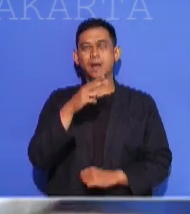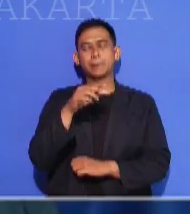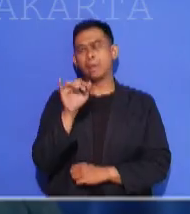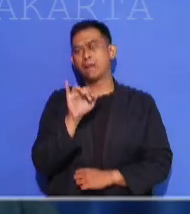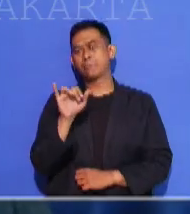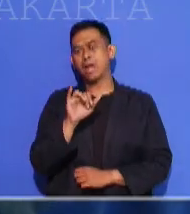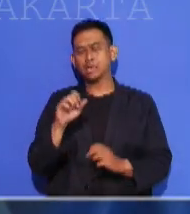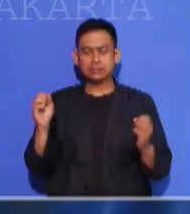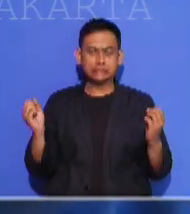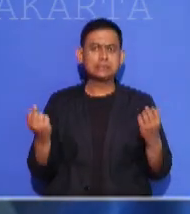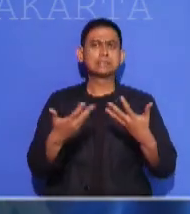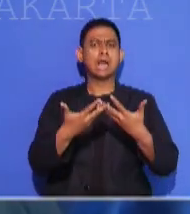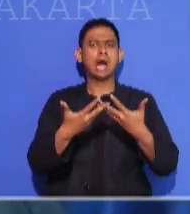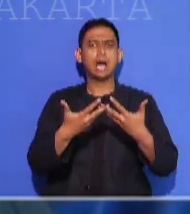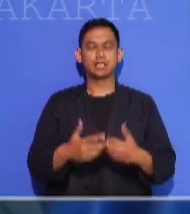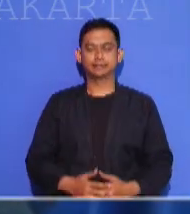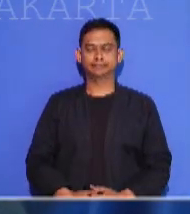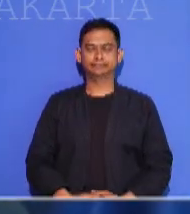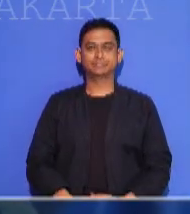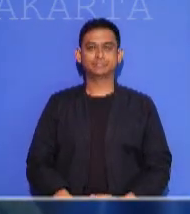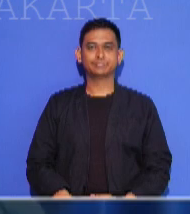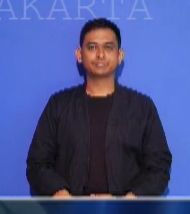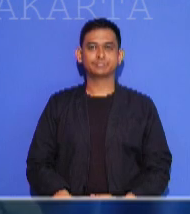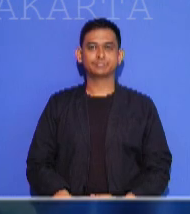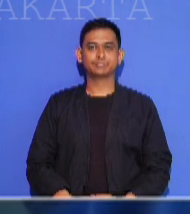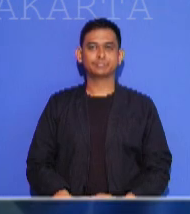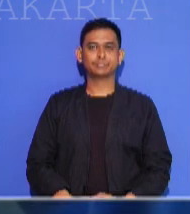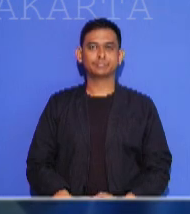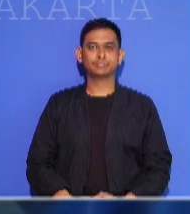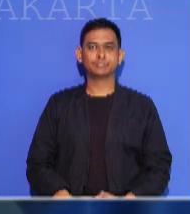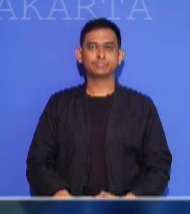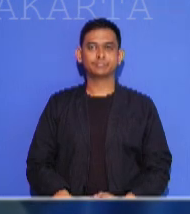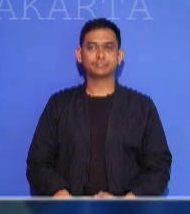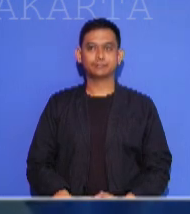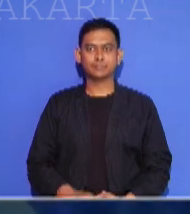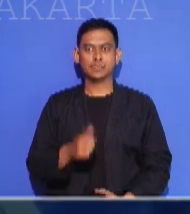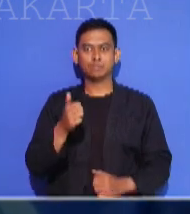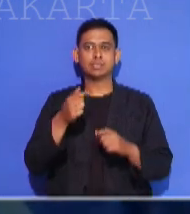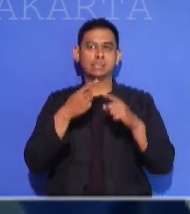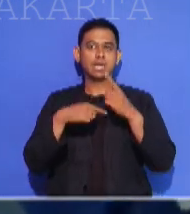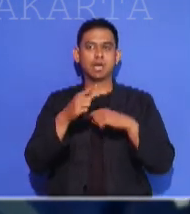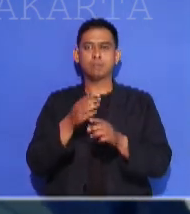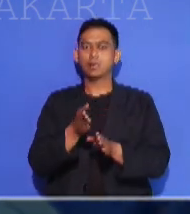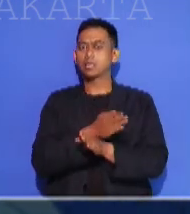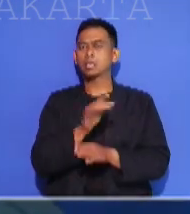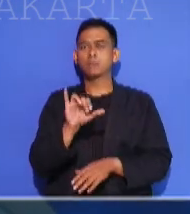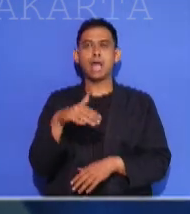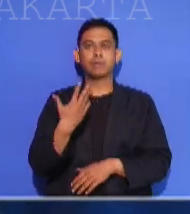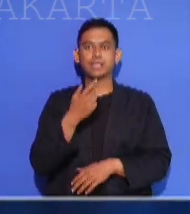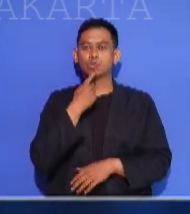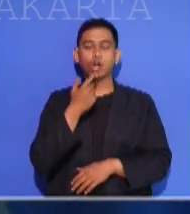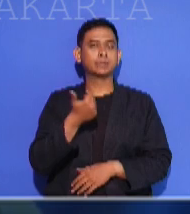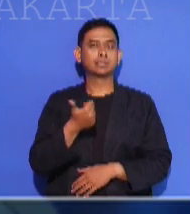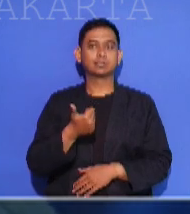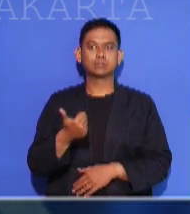itu. Spontan. Menama aja. Mungkin bisa diceritakan awalnya. Apa solidaritas? Enggak.